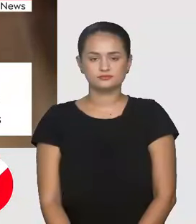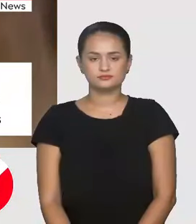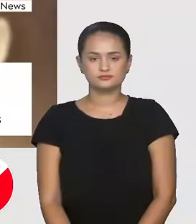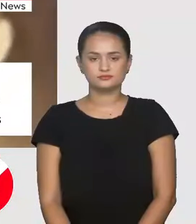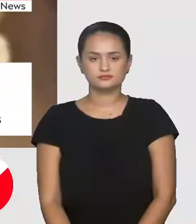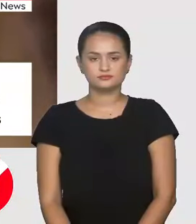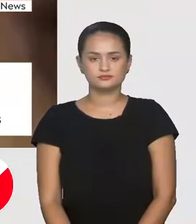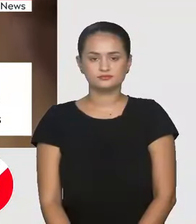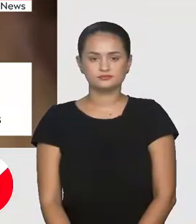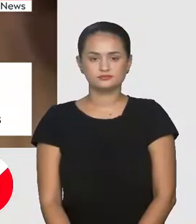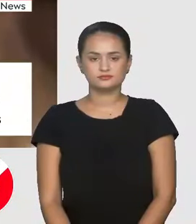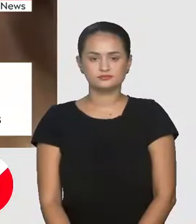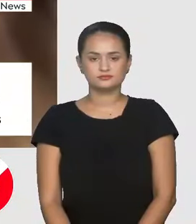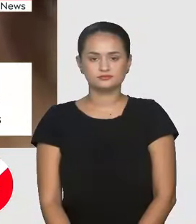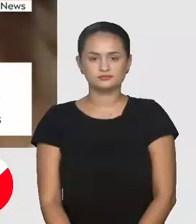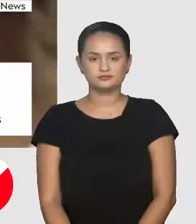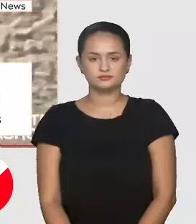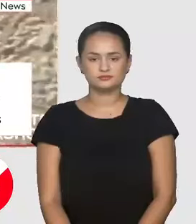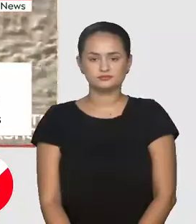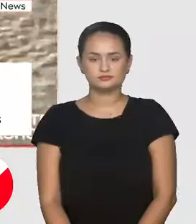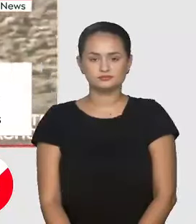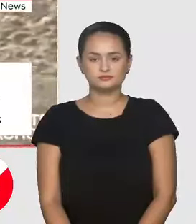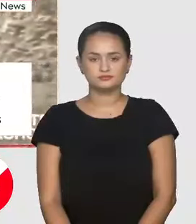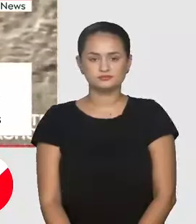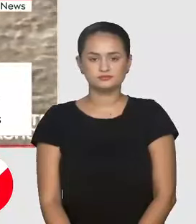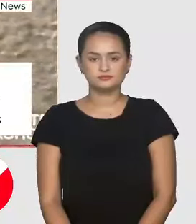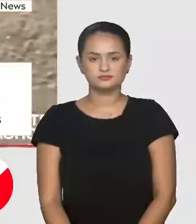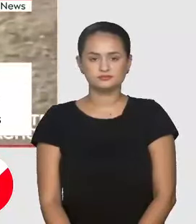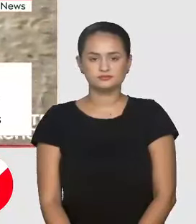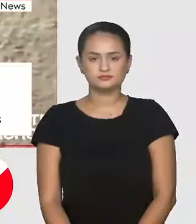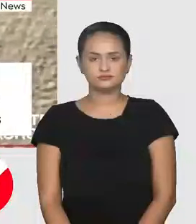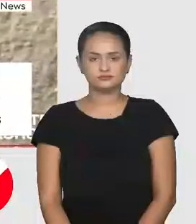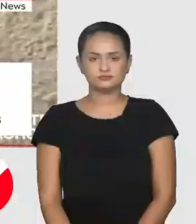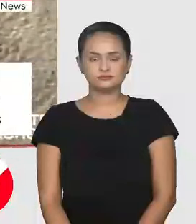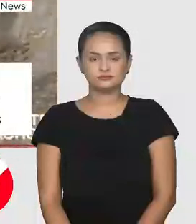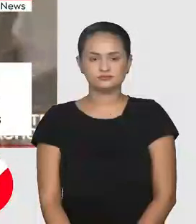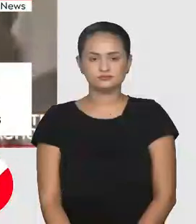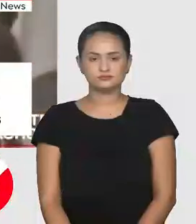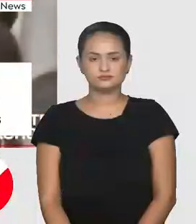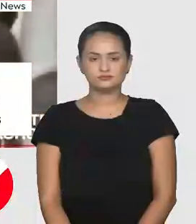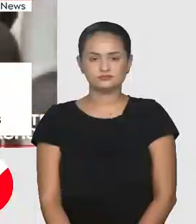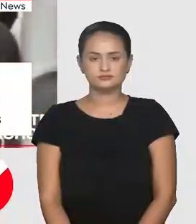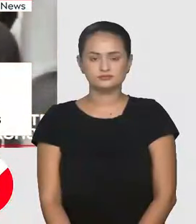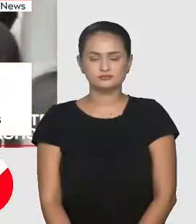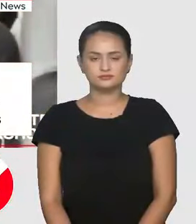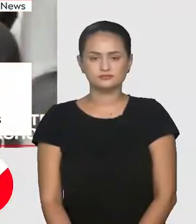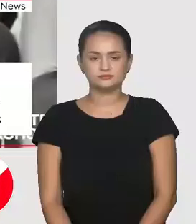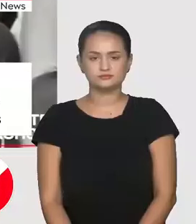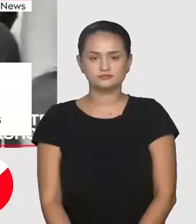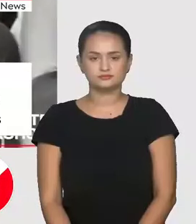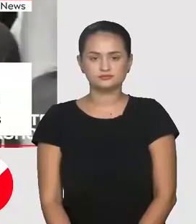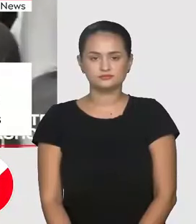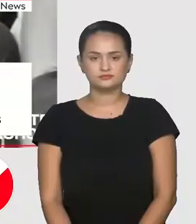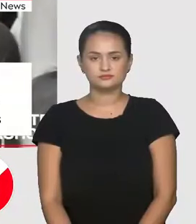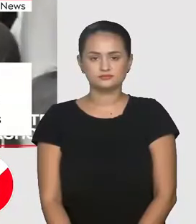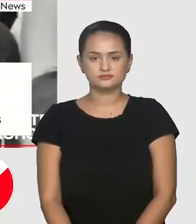desigur, le trimite înapoi, după cum arată un carton de mulțumire transmis unor producători de boxe. După cum vedem,